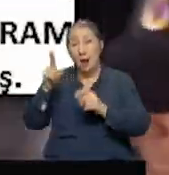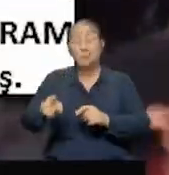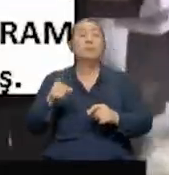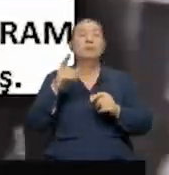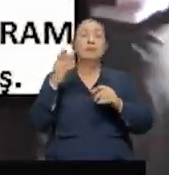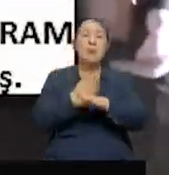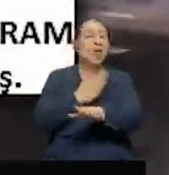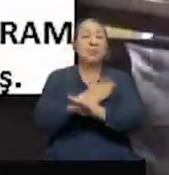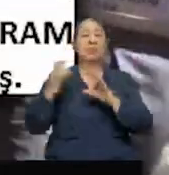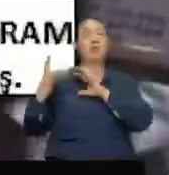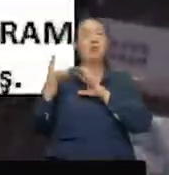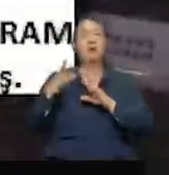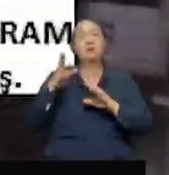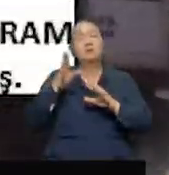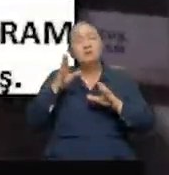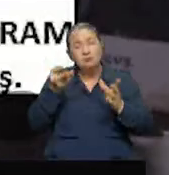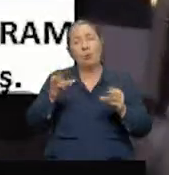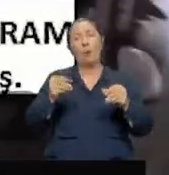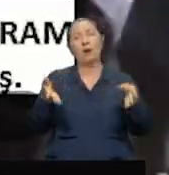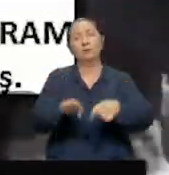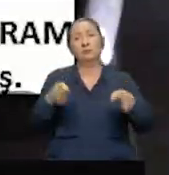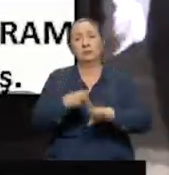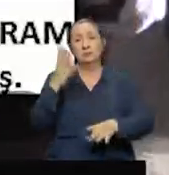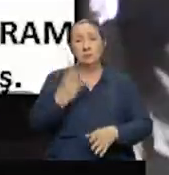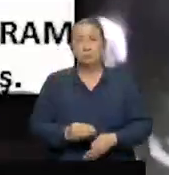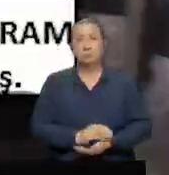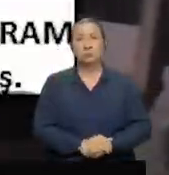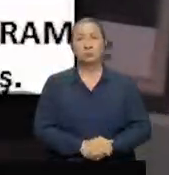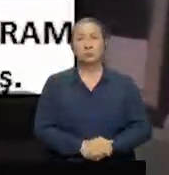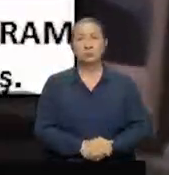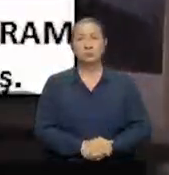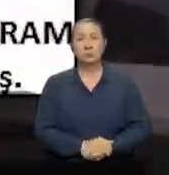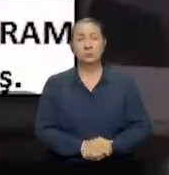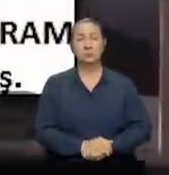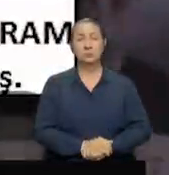memleketi Diyarbakır'da sonsuzluğa uğurlandı. Vatan verilmez aslanım!